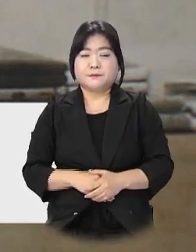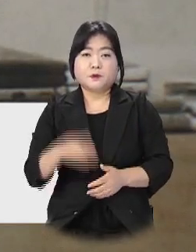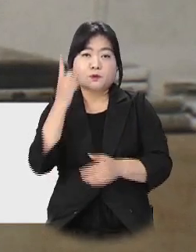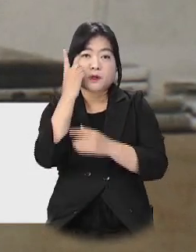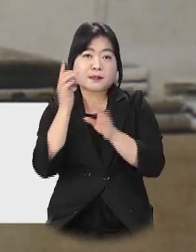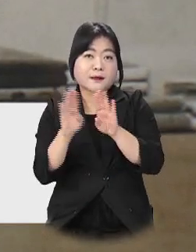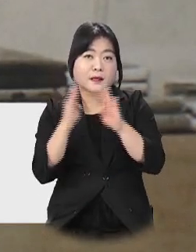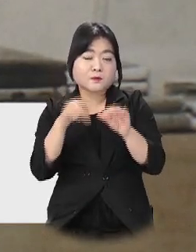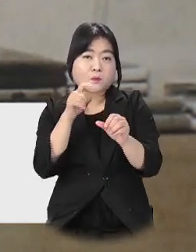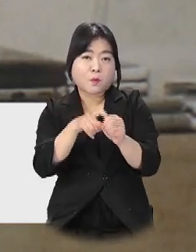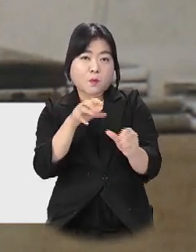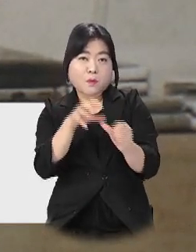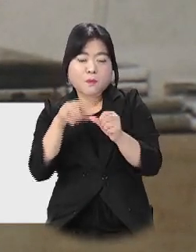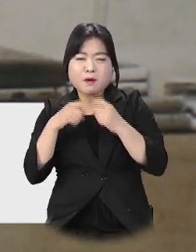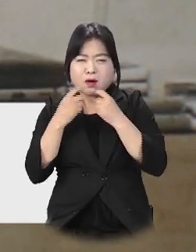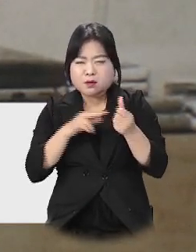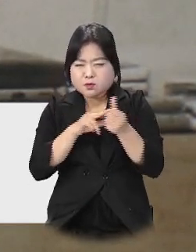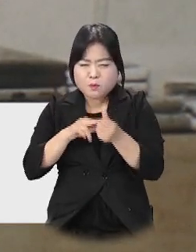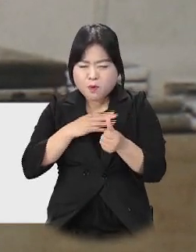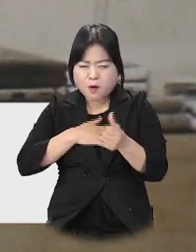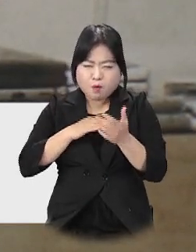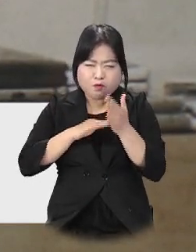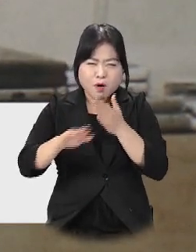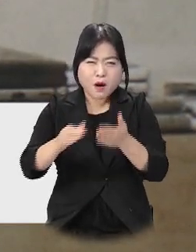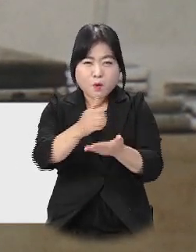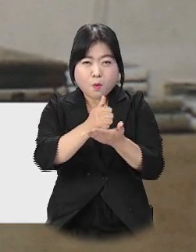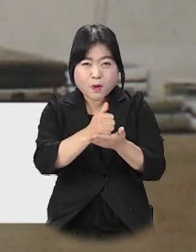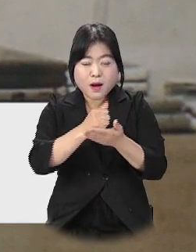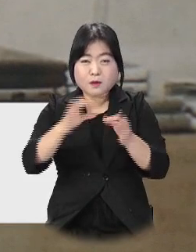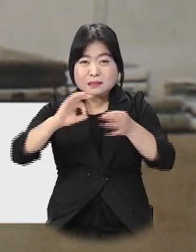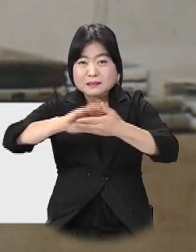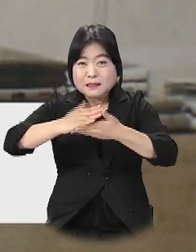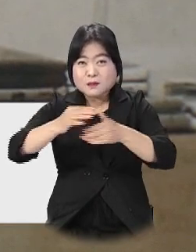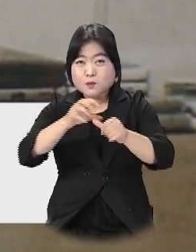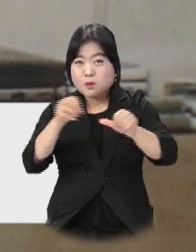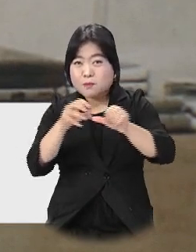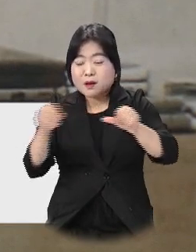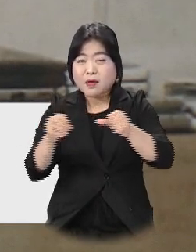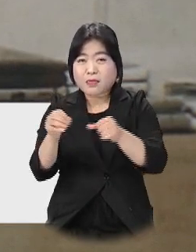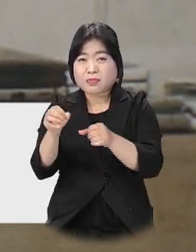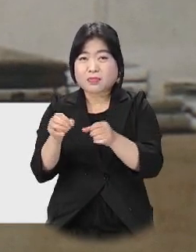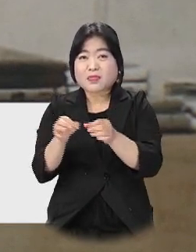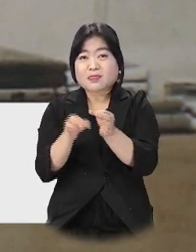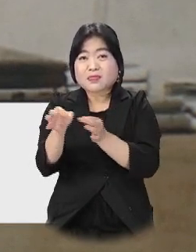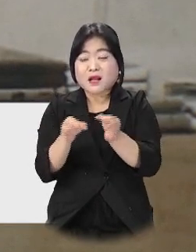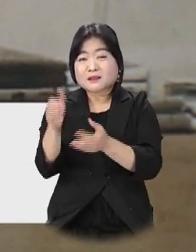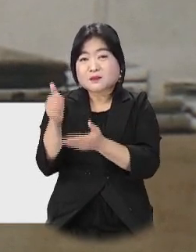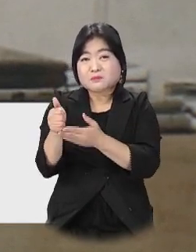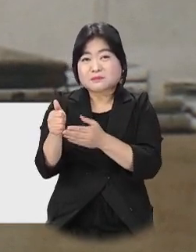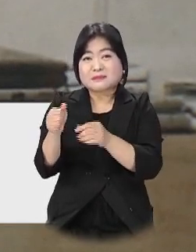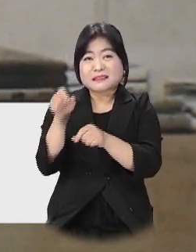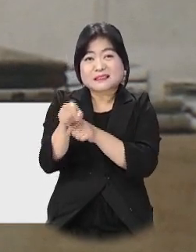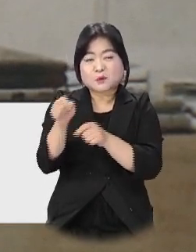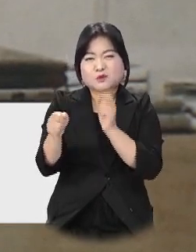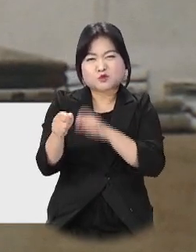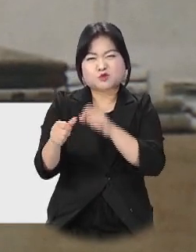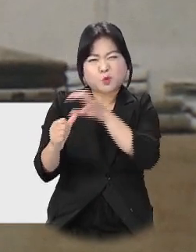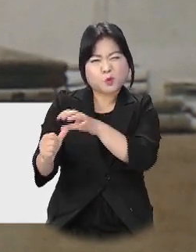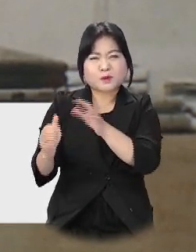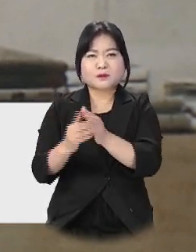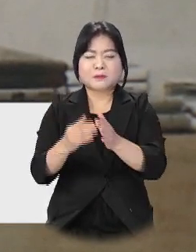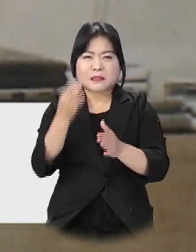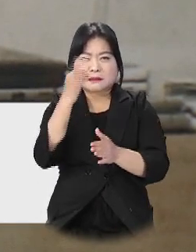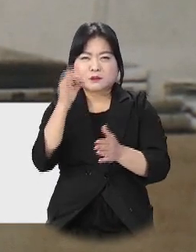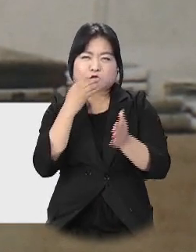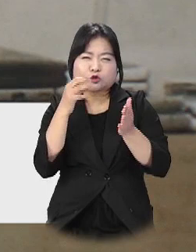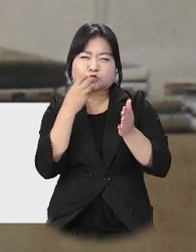휴대전화 개통을 빌미로 개인정보를 알아낸 뒤 고객들의 계좌에서 돈을 빼낸 대리점 직원이 구속됐습니다. 인증이 쉬운